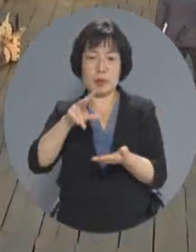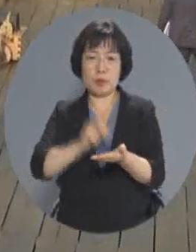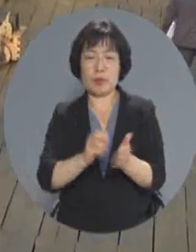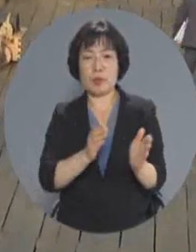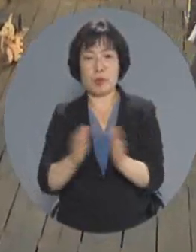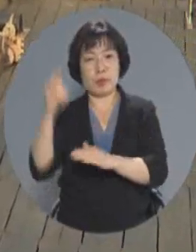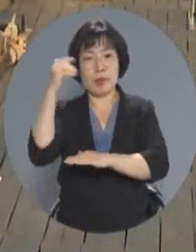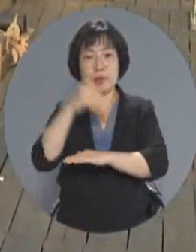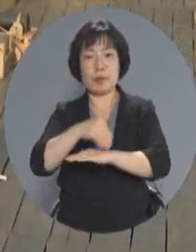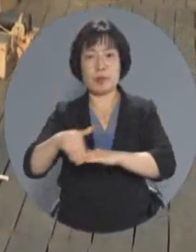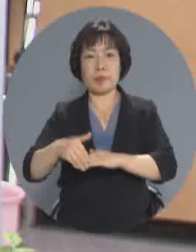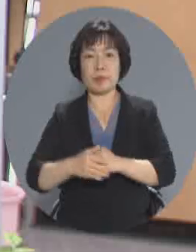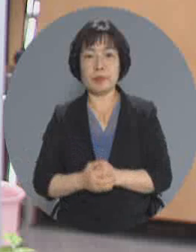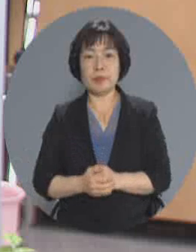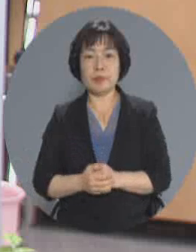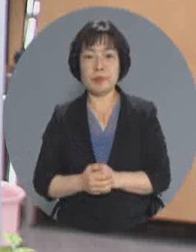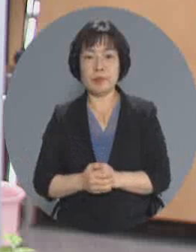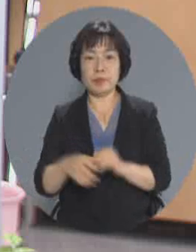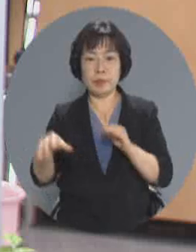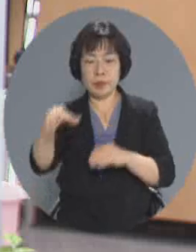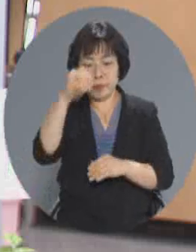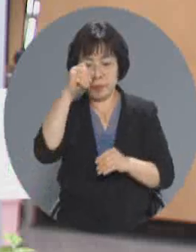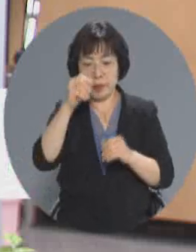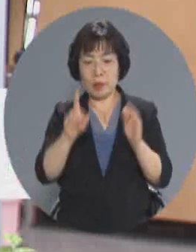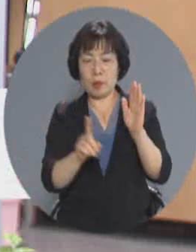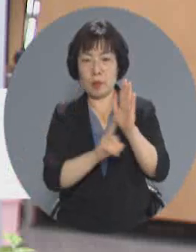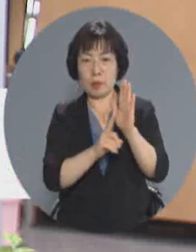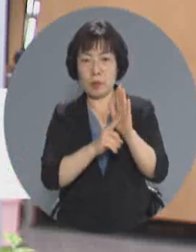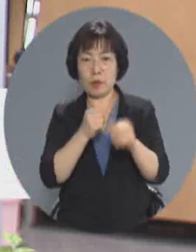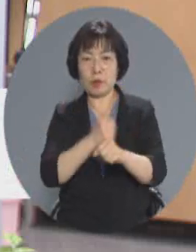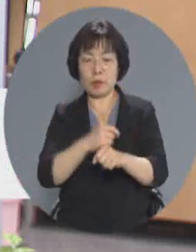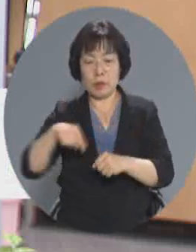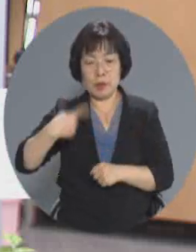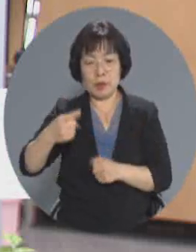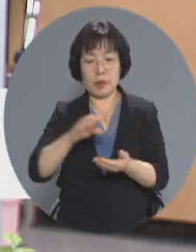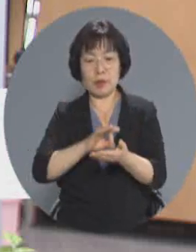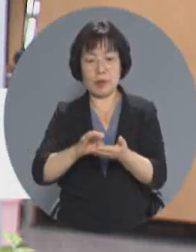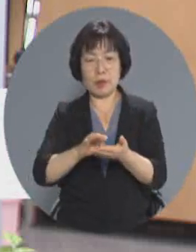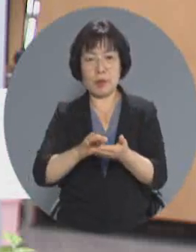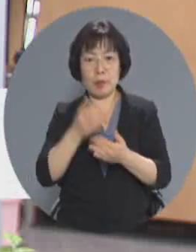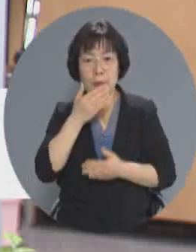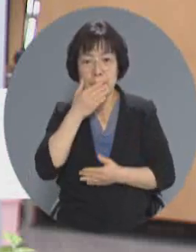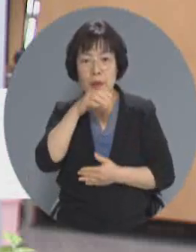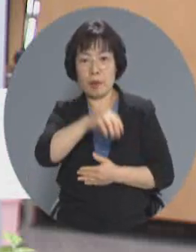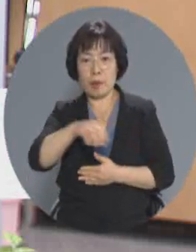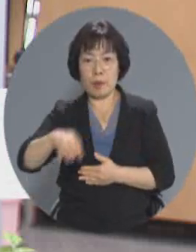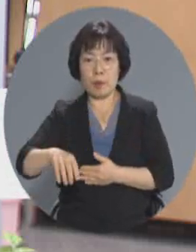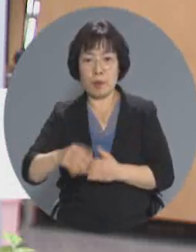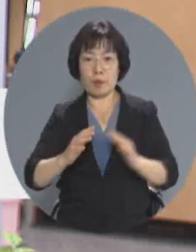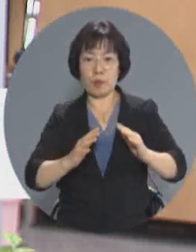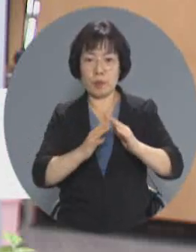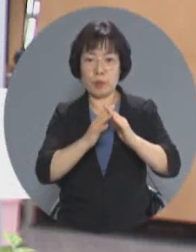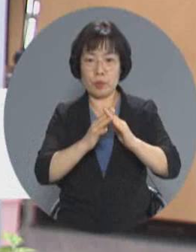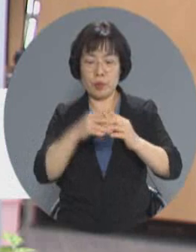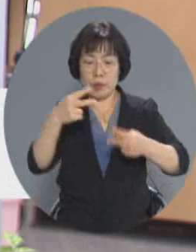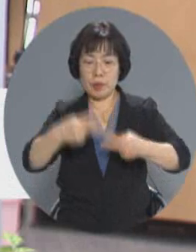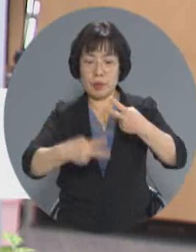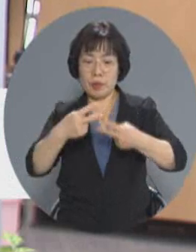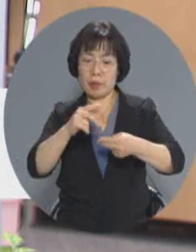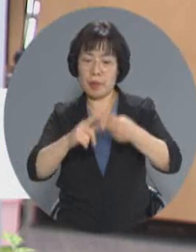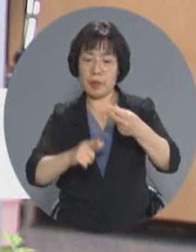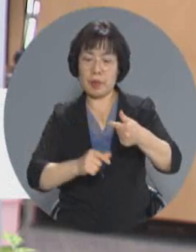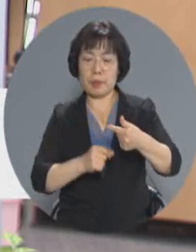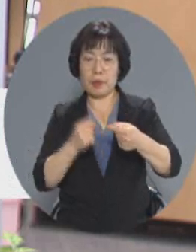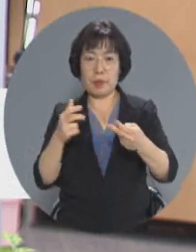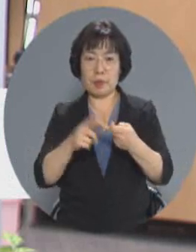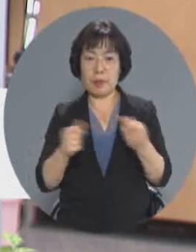했습니다. 벤치마킹을 통해 가지고 사후 활용 가능한 분수금리 이번 드라마가 10월 달에